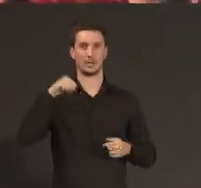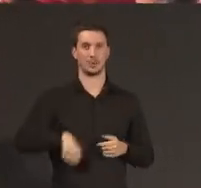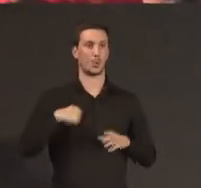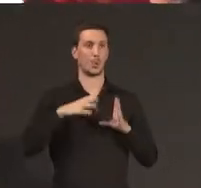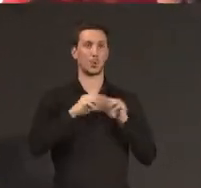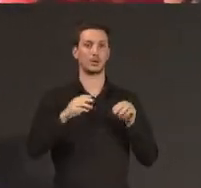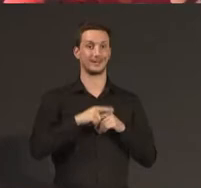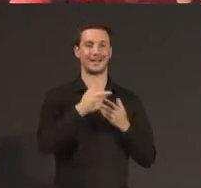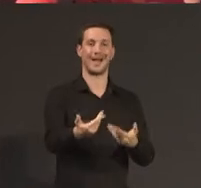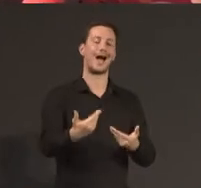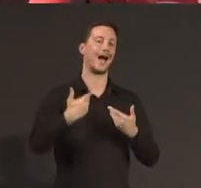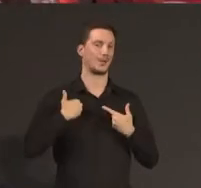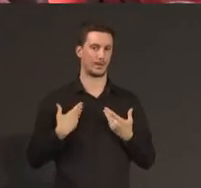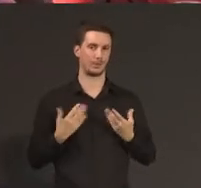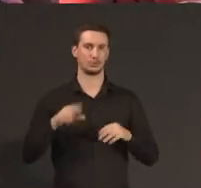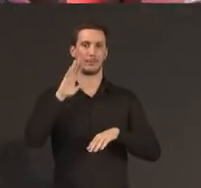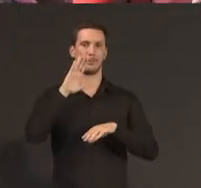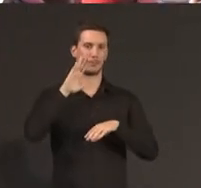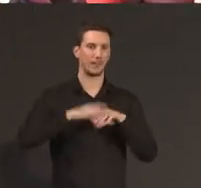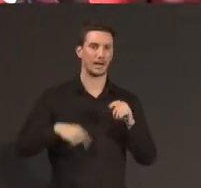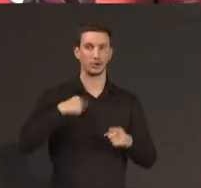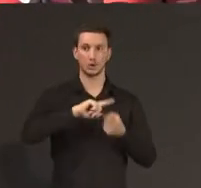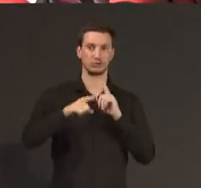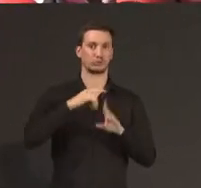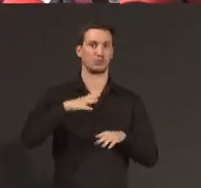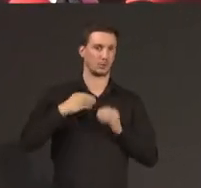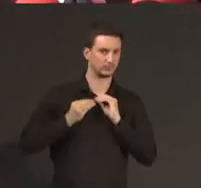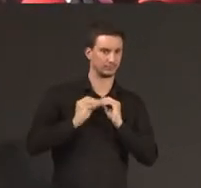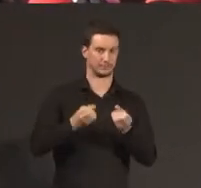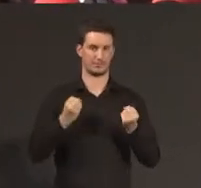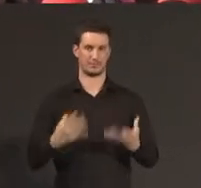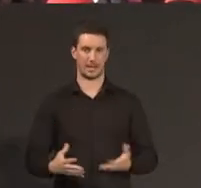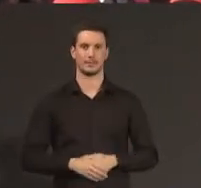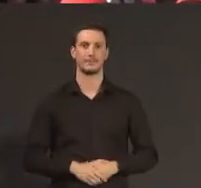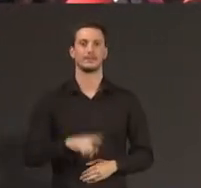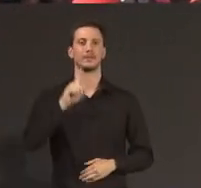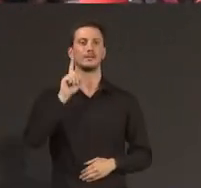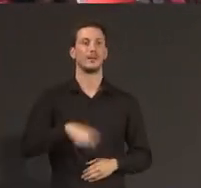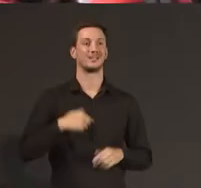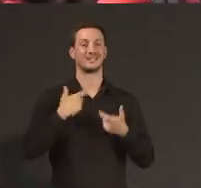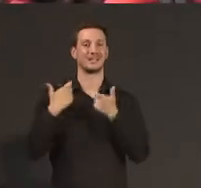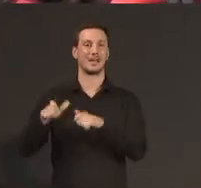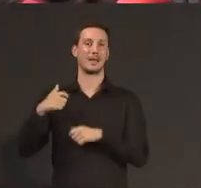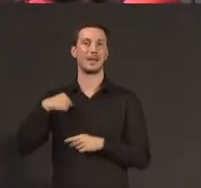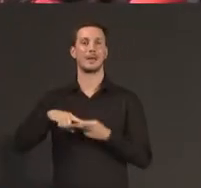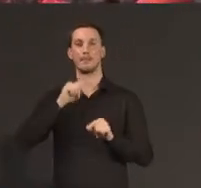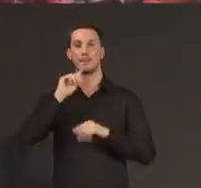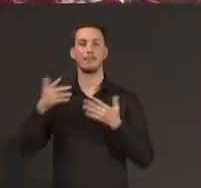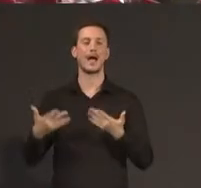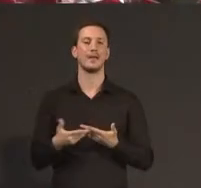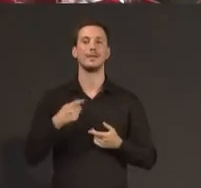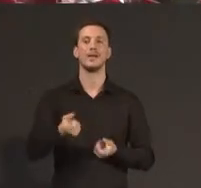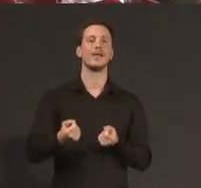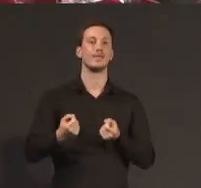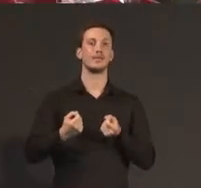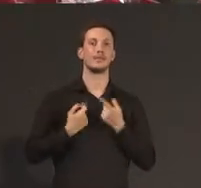ens heu ajudat molt a poder afrontar-la el millor possible. La segona consideració en relació amb la pandèmia és que ens ha donat